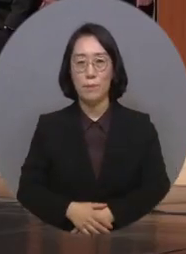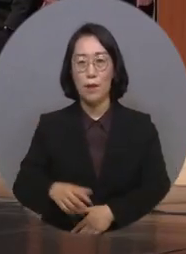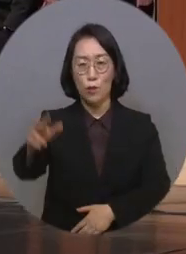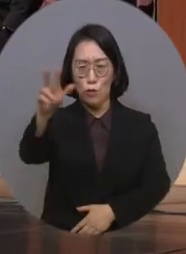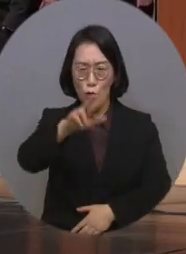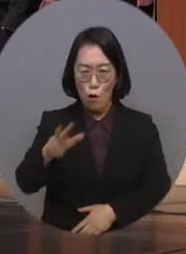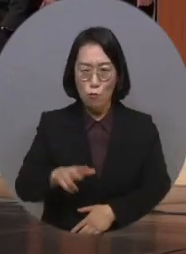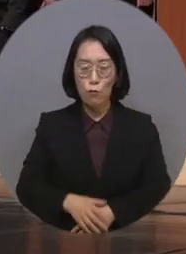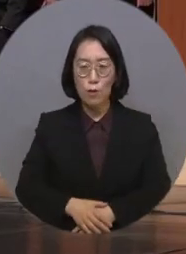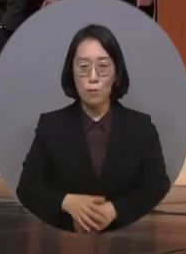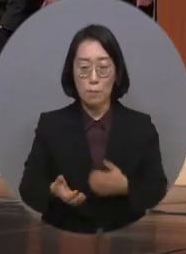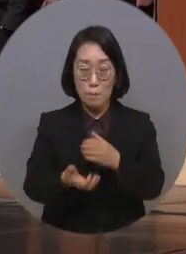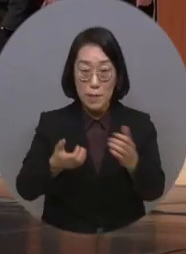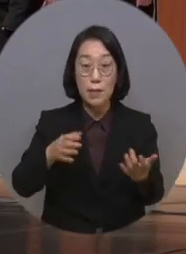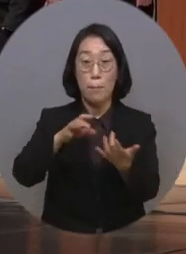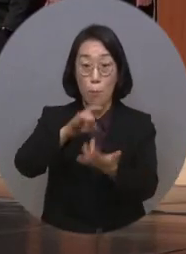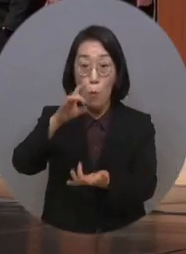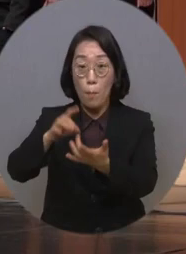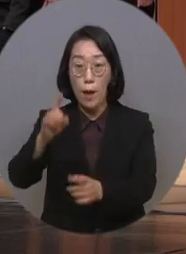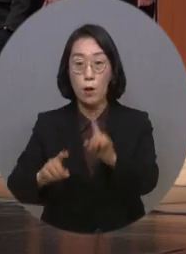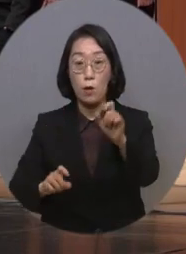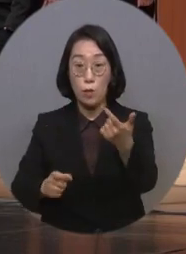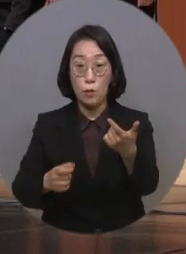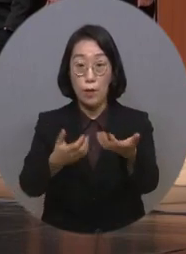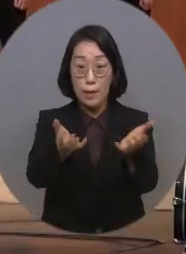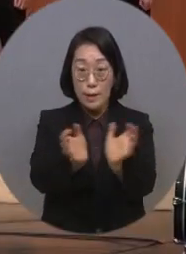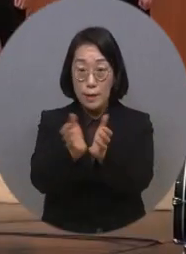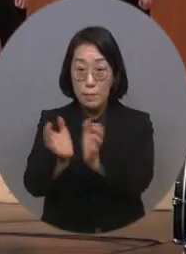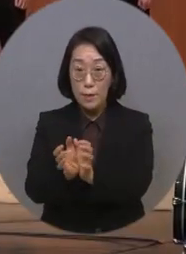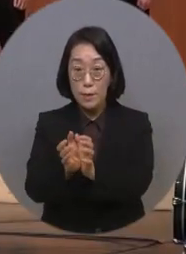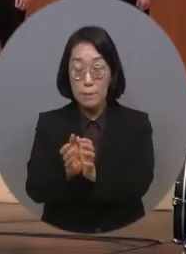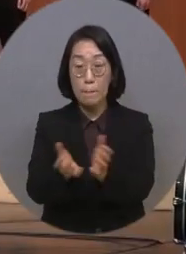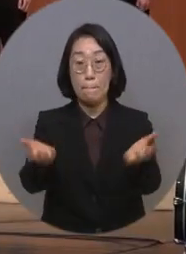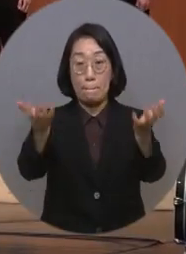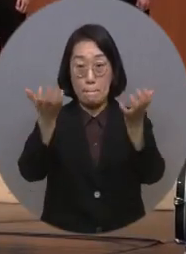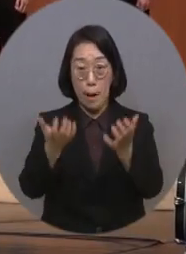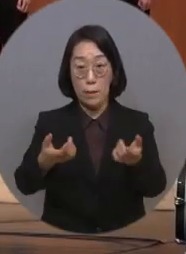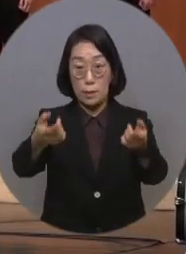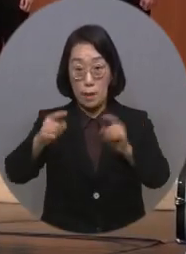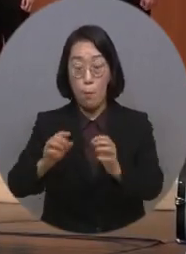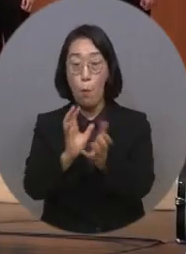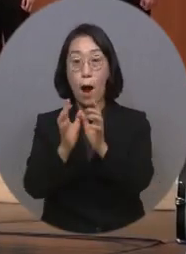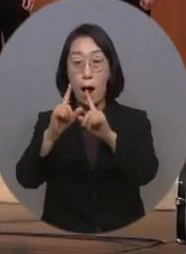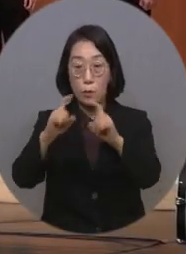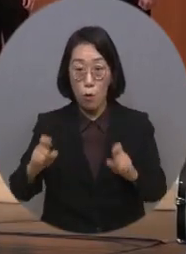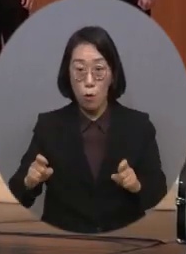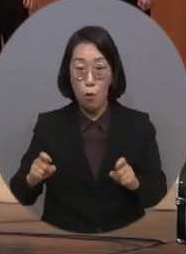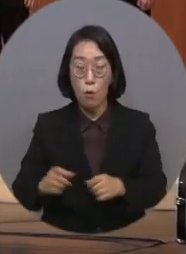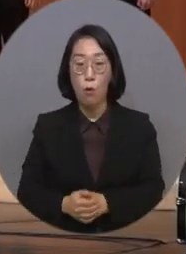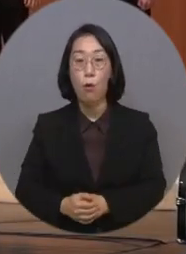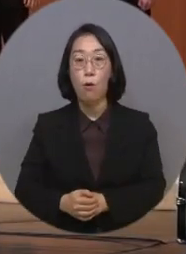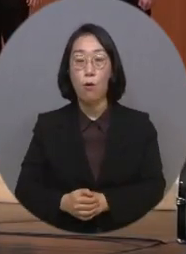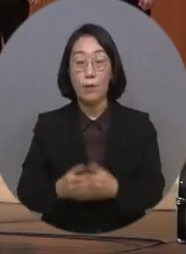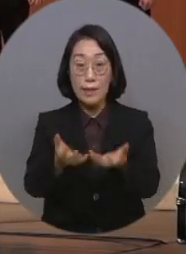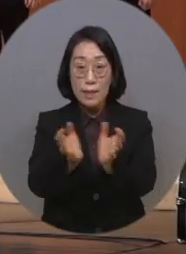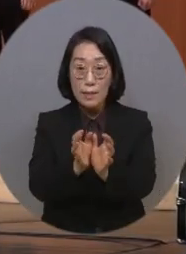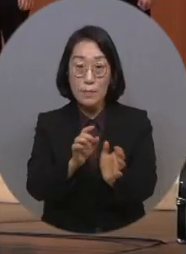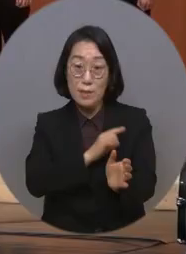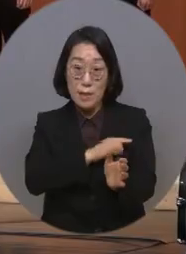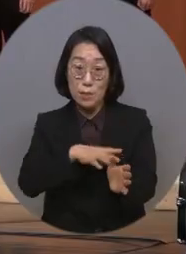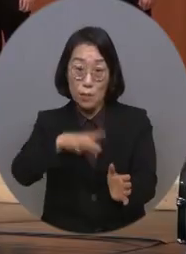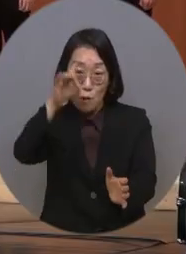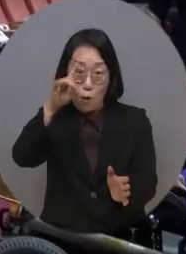전국에서 지역 예선을 거쳐 16개의 팀이 참석해 경기 화성시 장애인 합창단 꼭 구름 속에라는 곡을